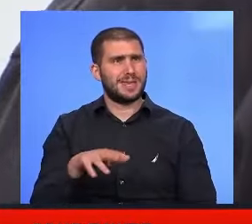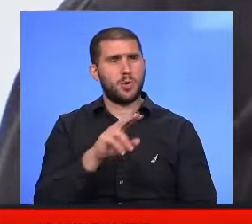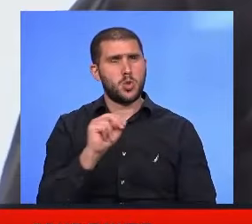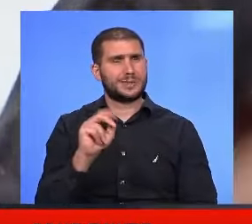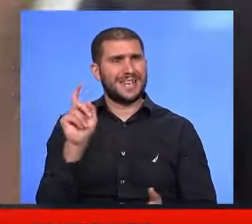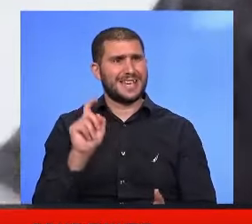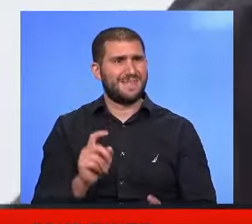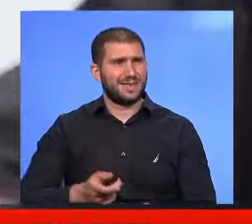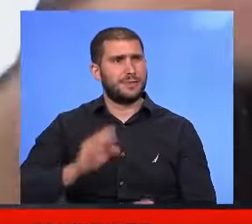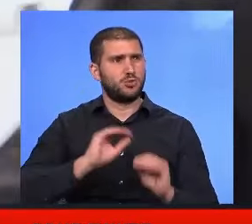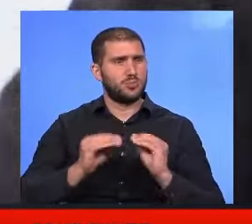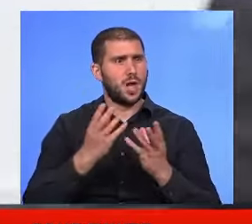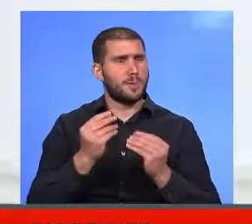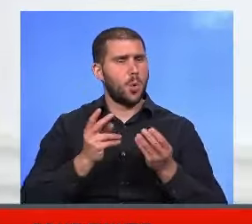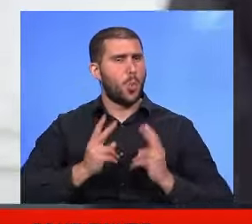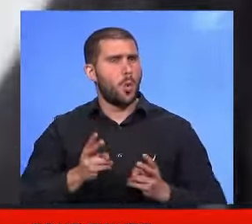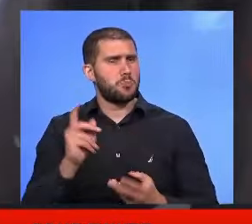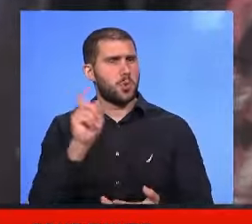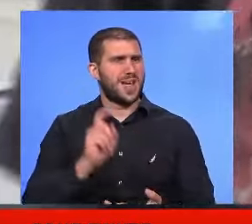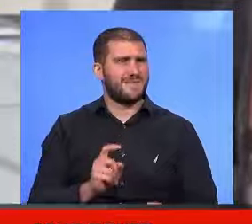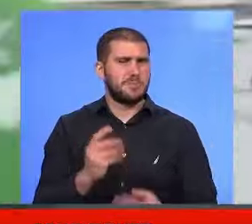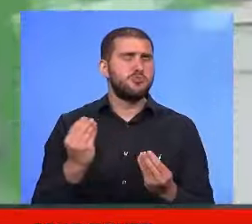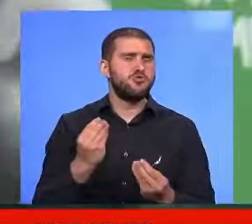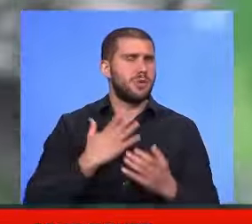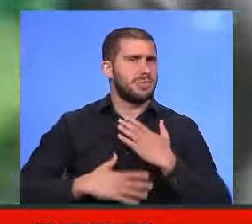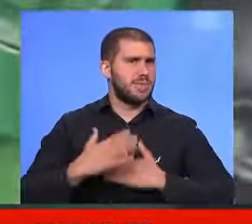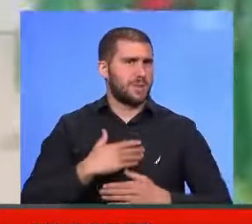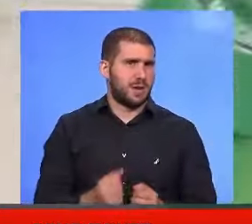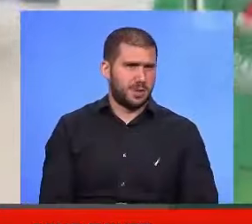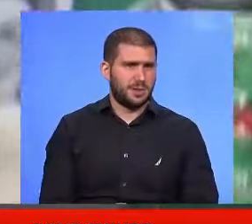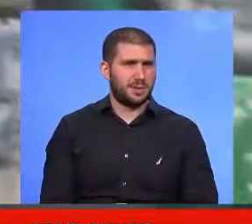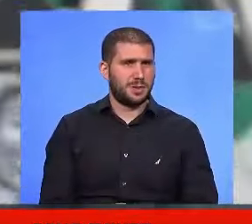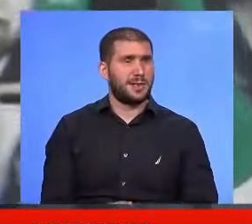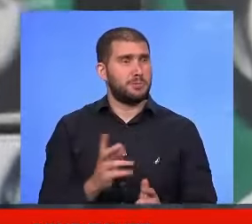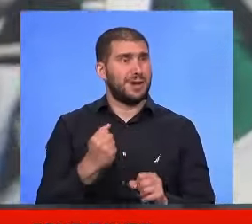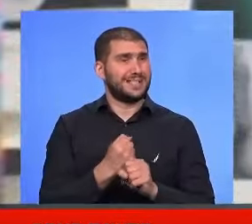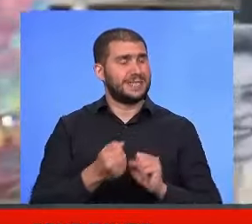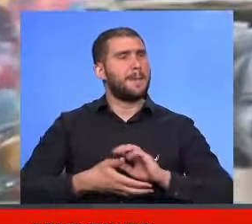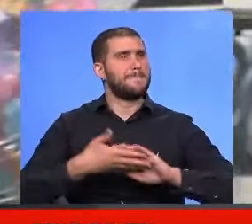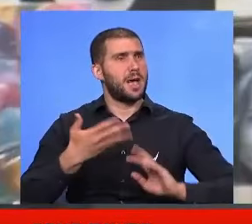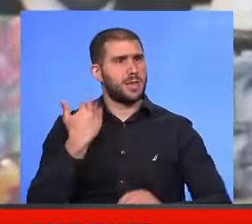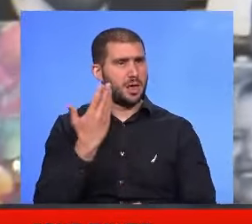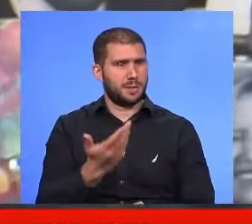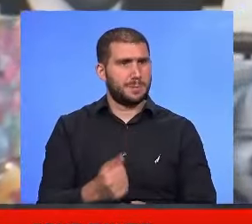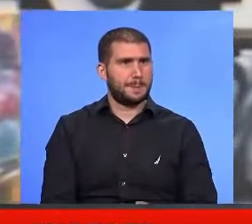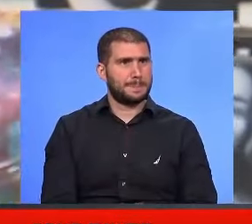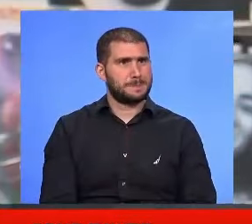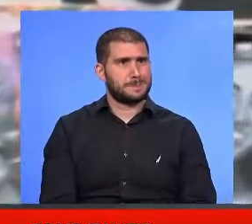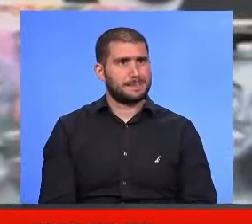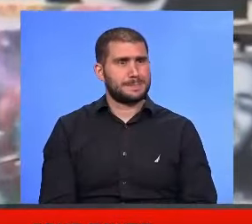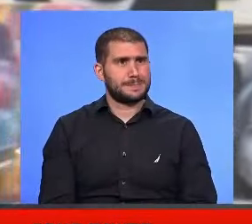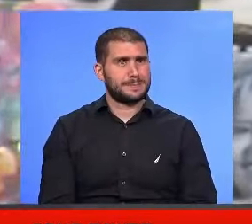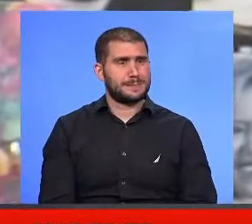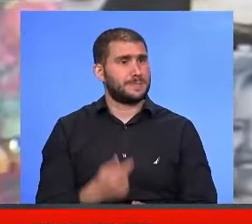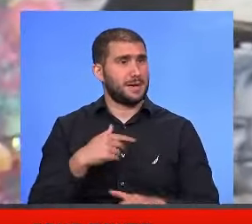style, and I'm doing a lot of humor in graffiti, something very nice. This is what I did in the beginning,